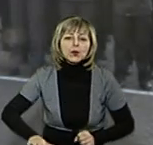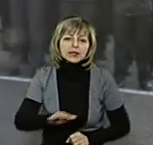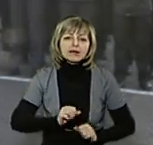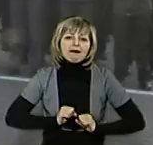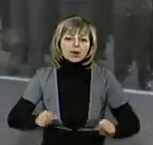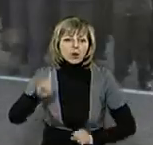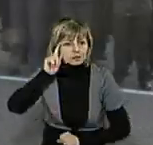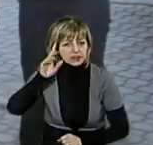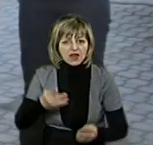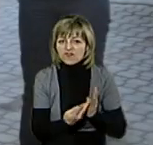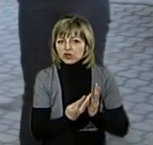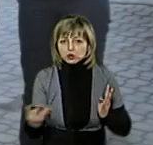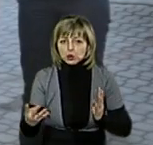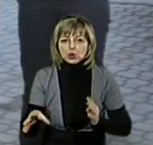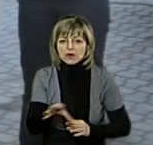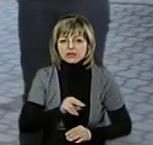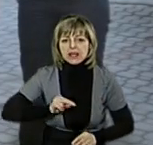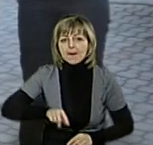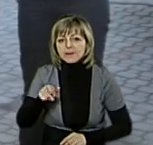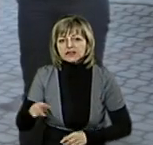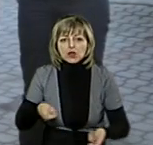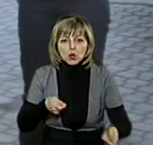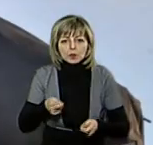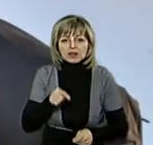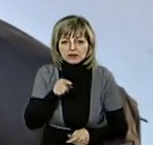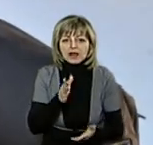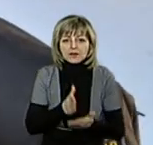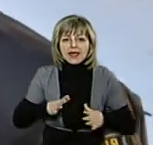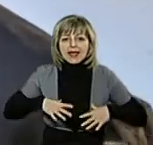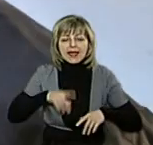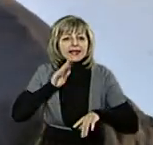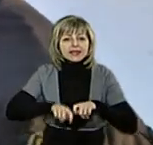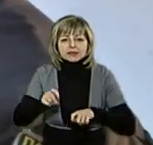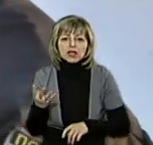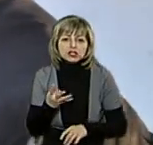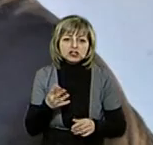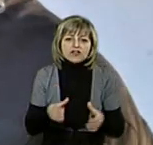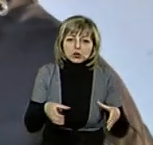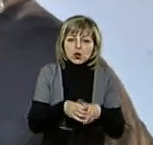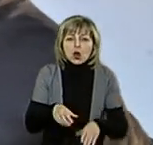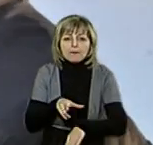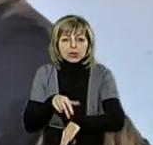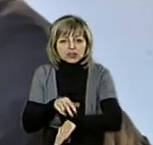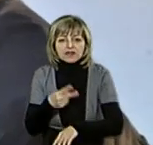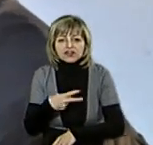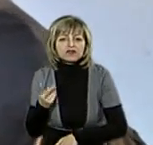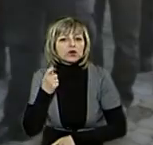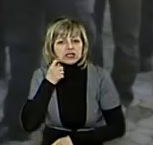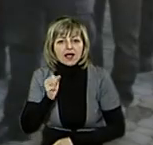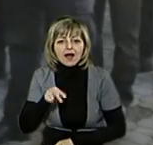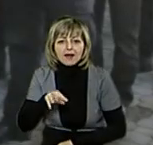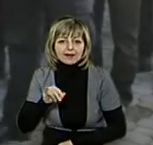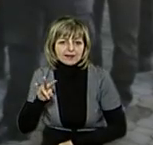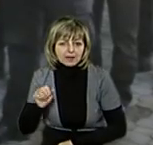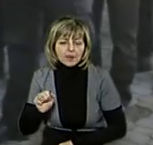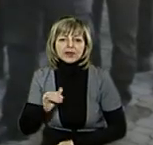слава! У строю – усі працівники управління. Серед них інспекторка 4-ї роти патрульної поліції – 22-річна Аліна